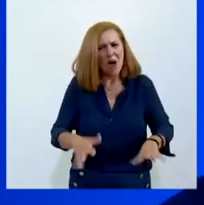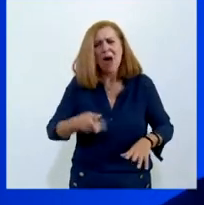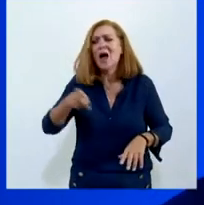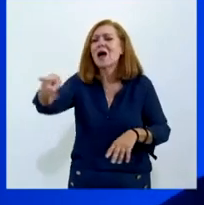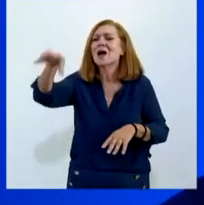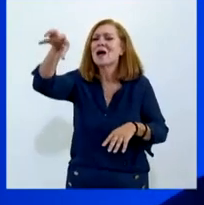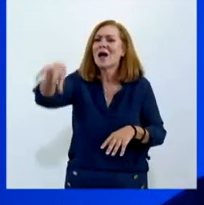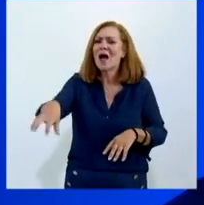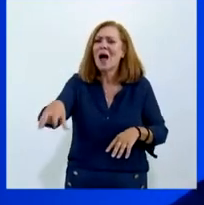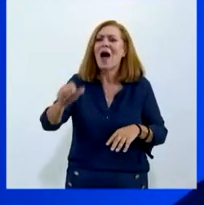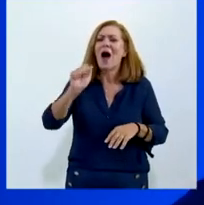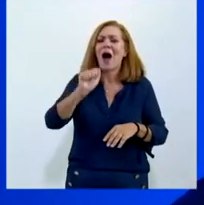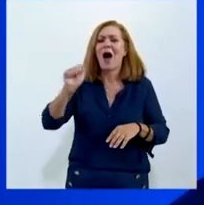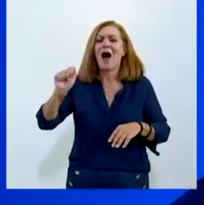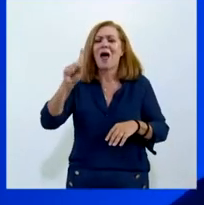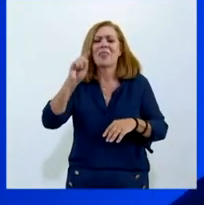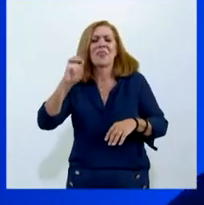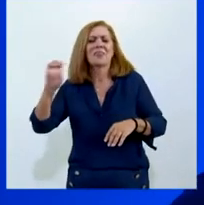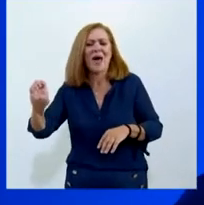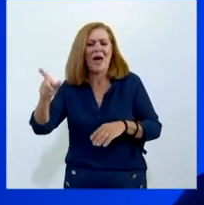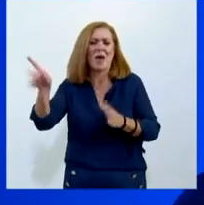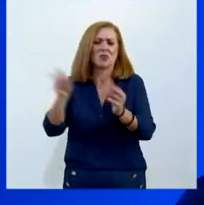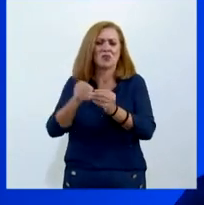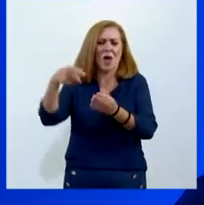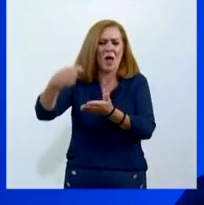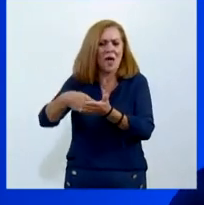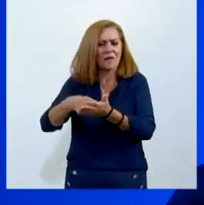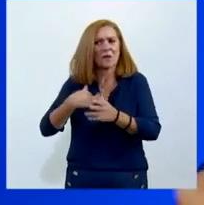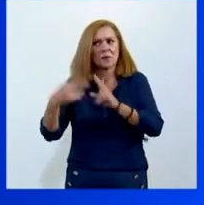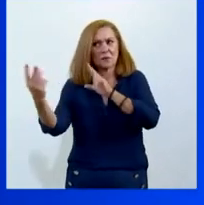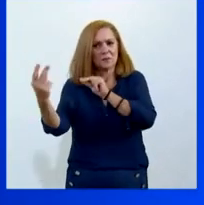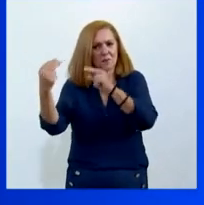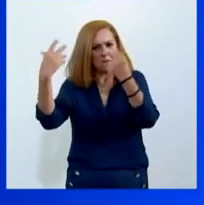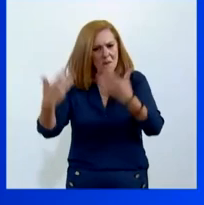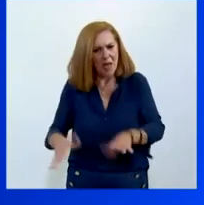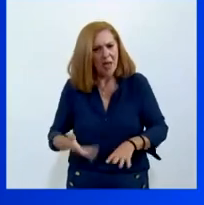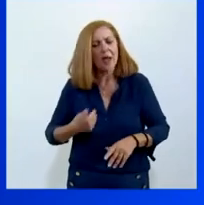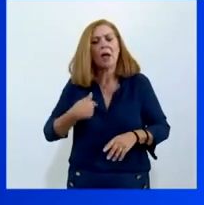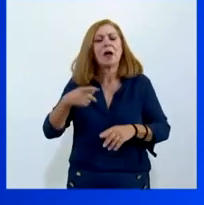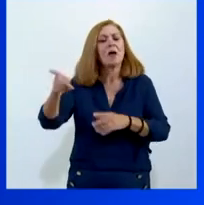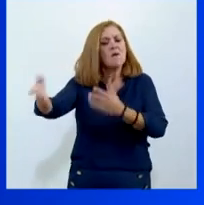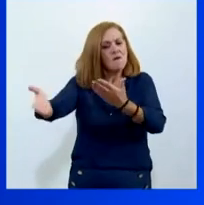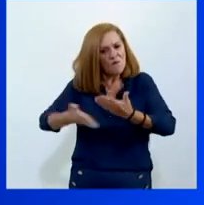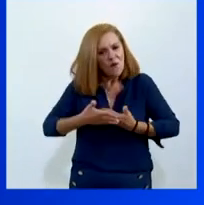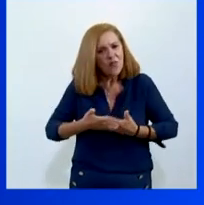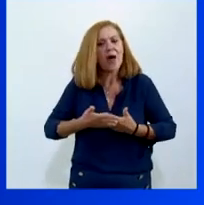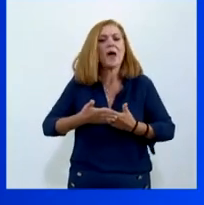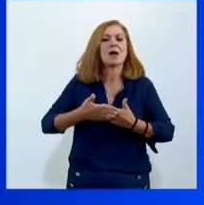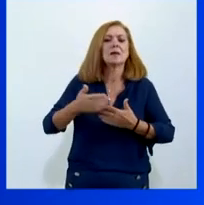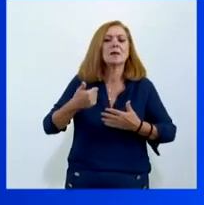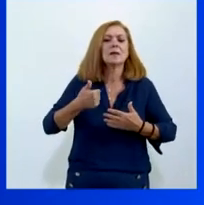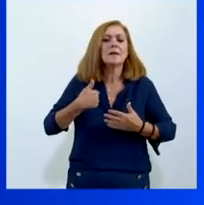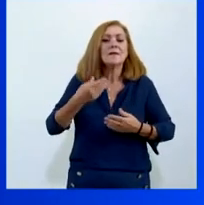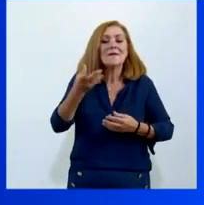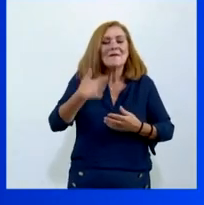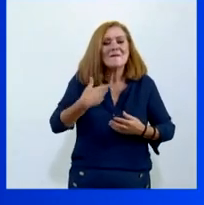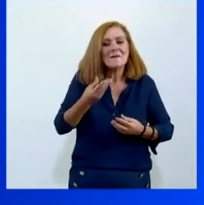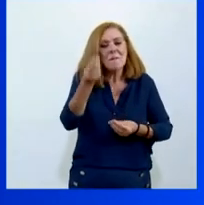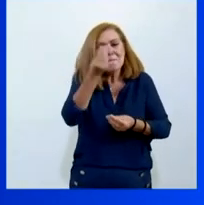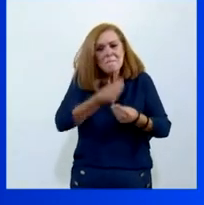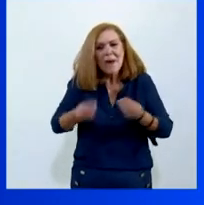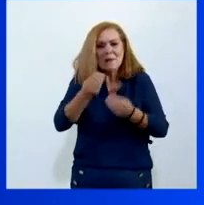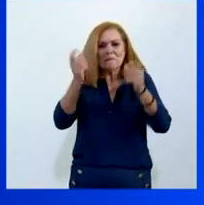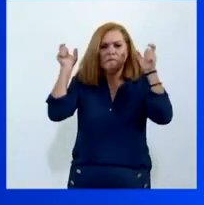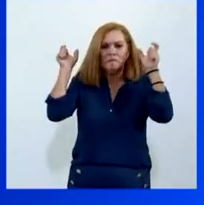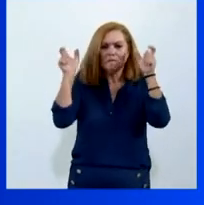ανεξάρτητη αρχή, πιστεύω ότι μας δίνει ένα πλαίσιο να σφίξουμε τα λουριά και να μπορέσουμε να παρεύουμε εκεί που ξέρουμε ότι